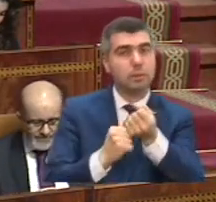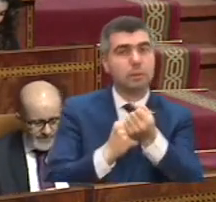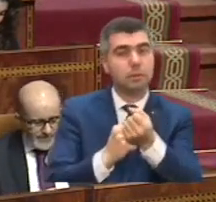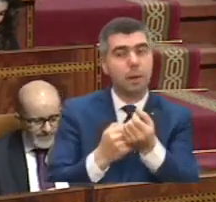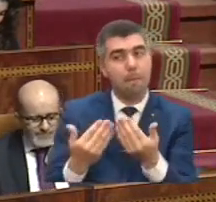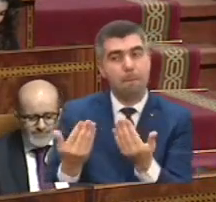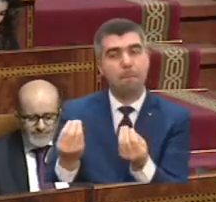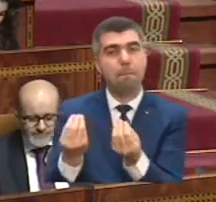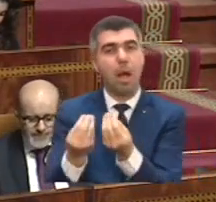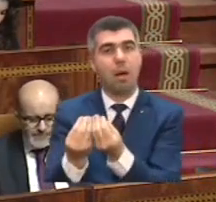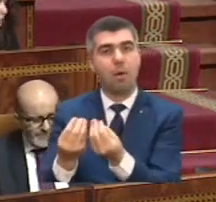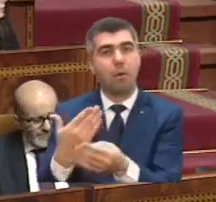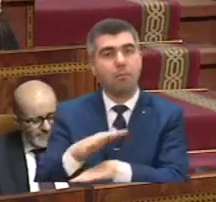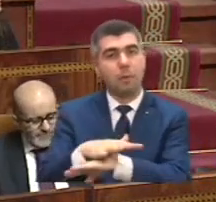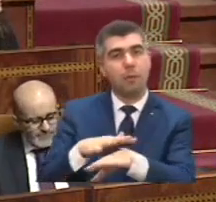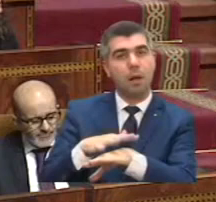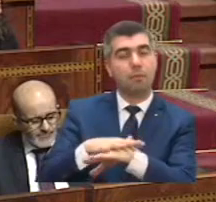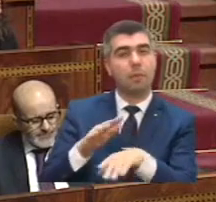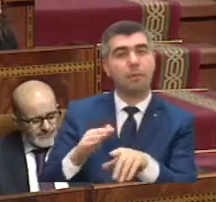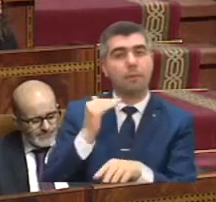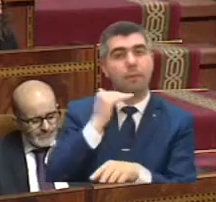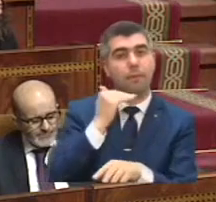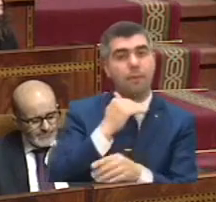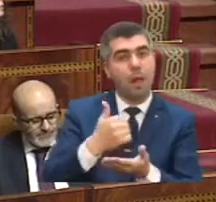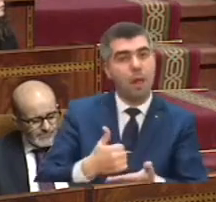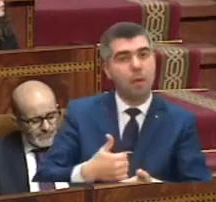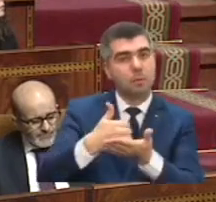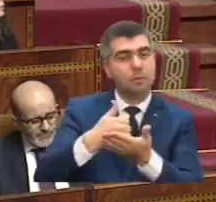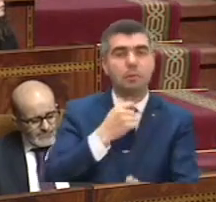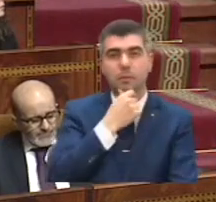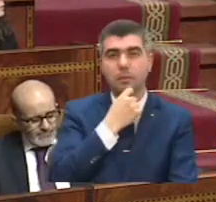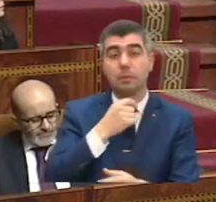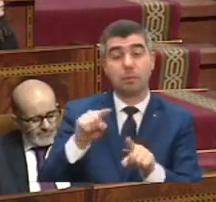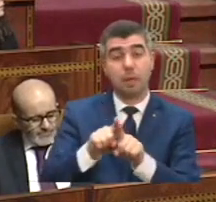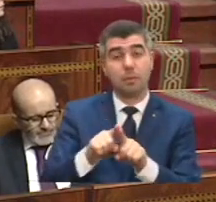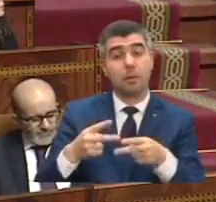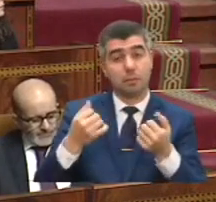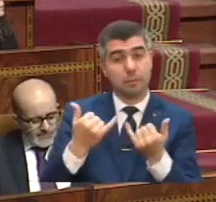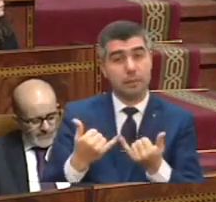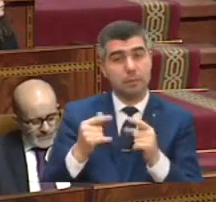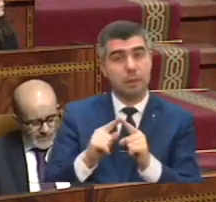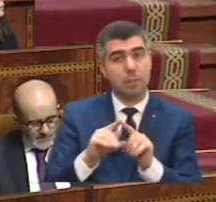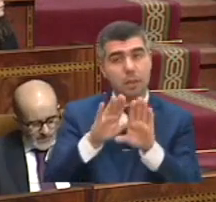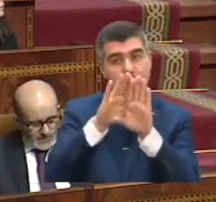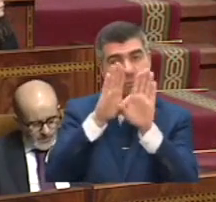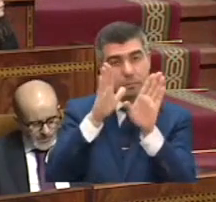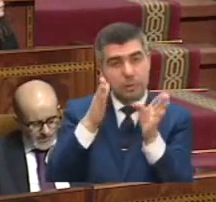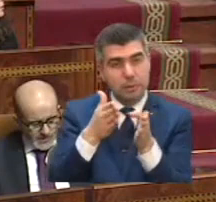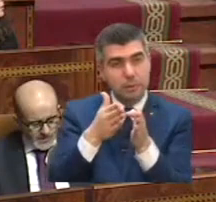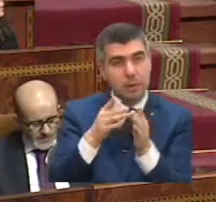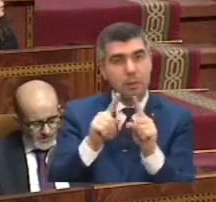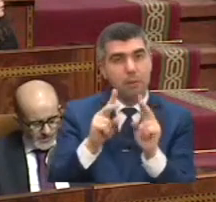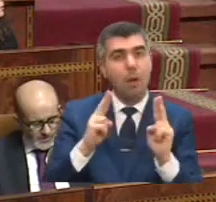المجاورة لها وبشكل مستعجل. ومن أجل ذلك نطالبكم السيد الوزير فتح نفق تيشكا، بناء الطريق السريع الرابط